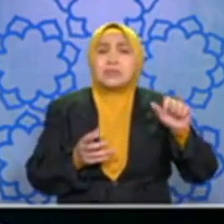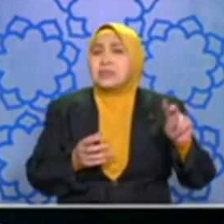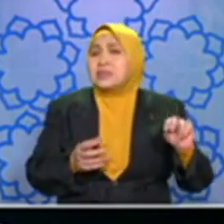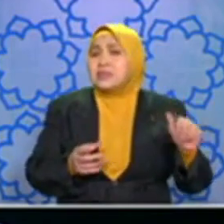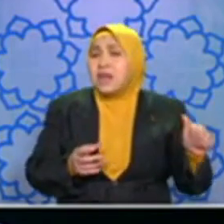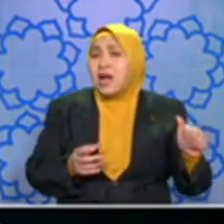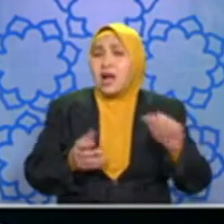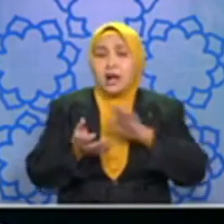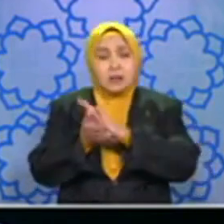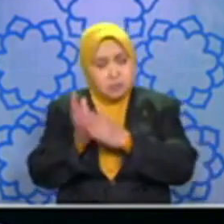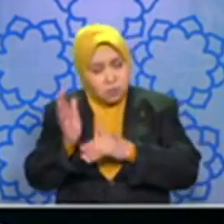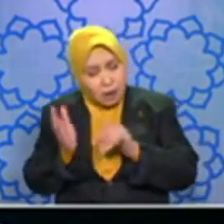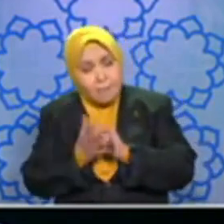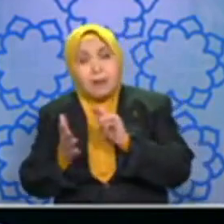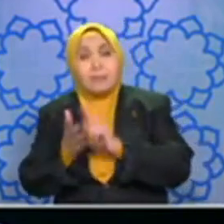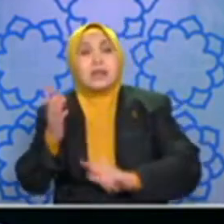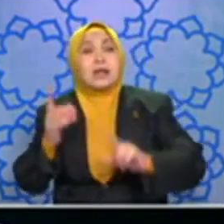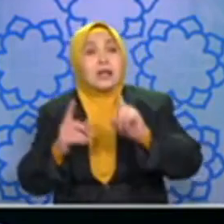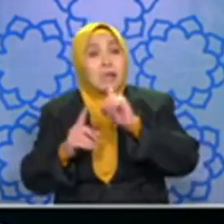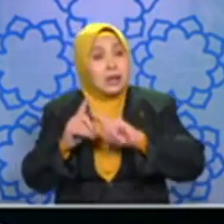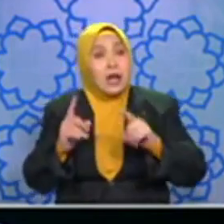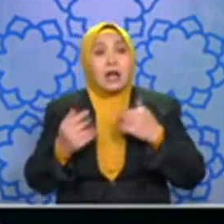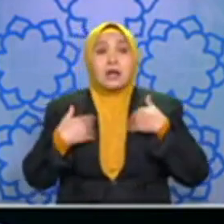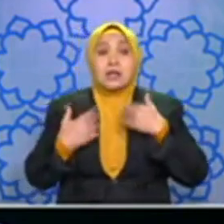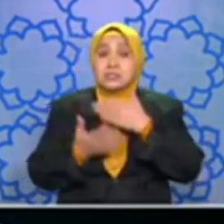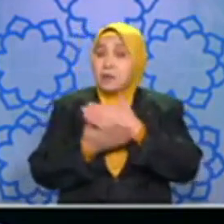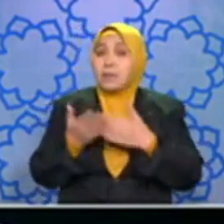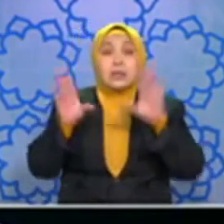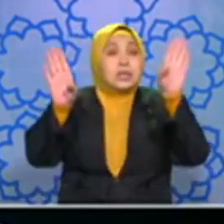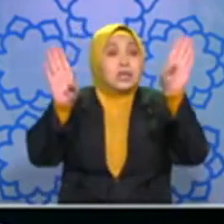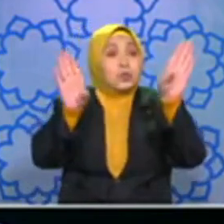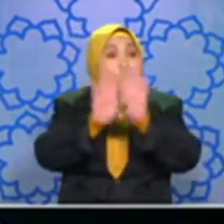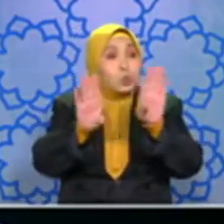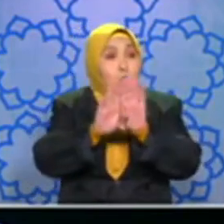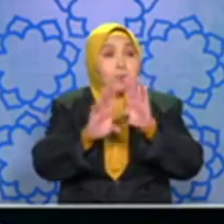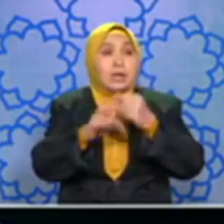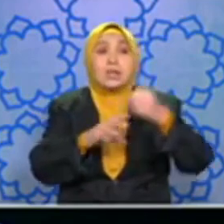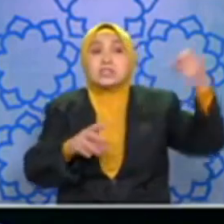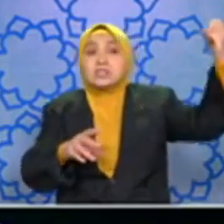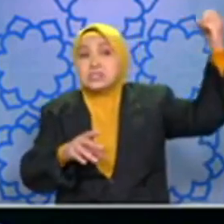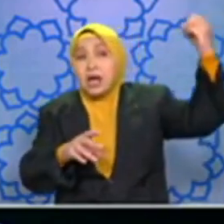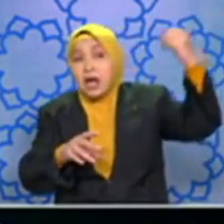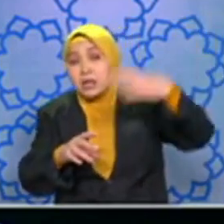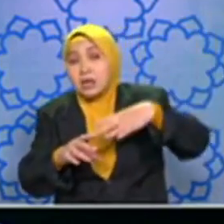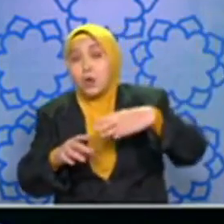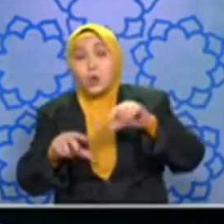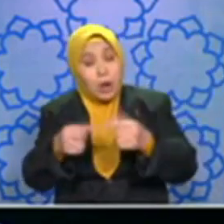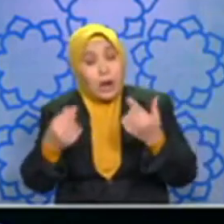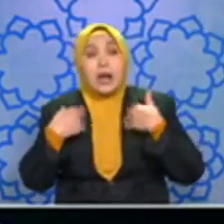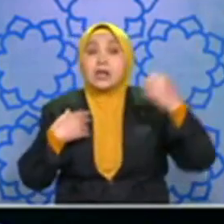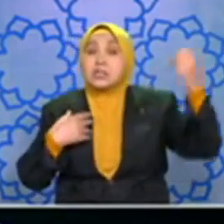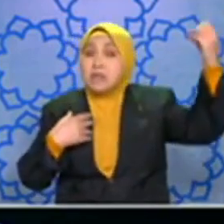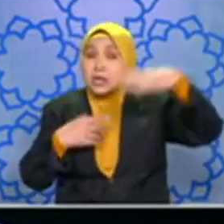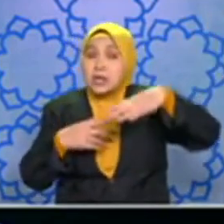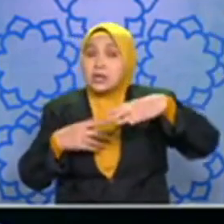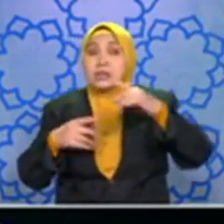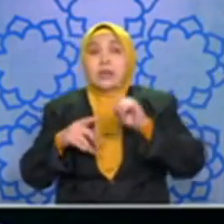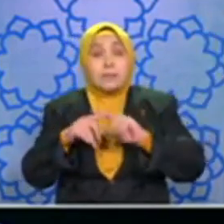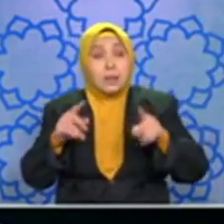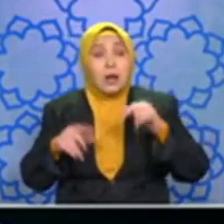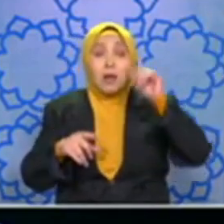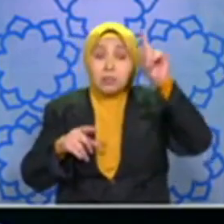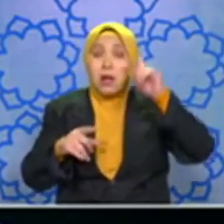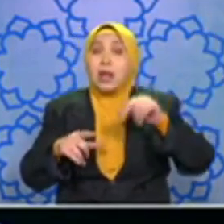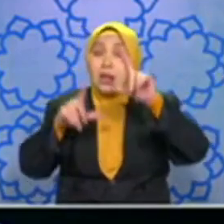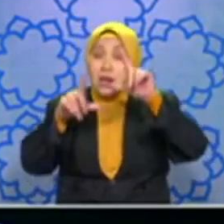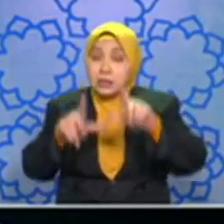apabila ada sesuatu yang tertutup daripada cahaya. Quran ada cahaya, Ustaz, ya, tetapi bila Allah letakkan